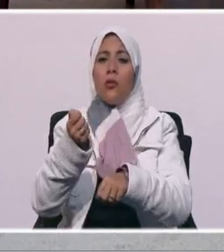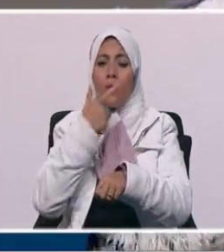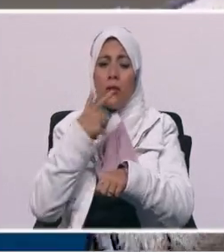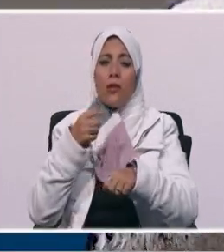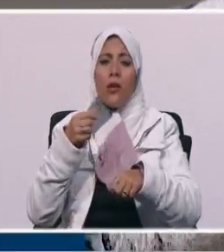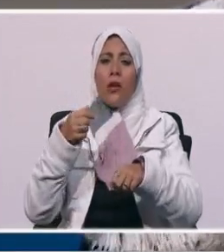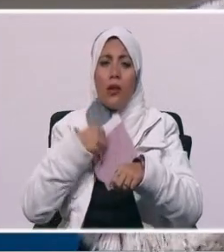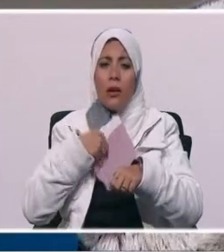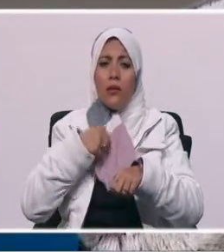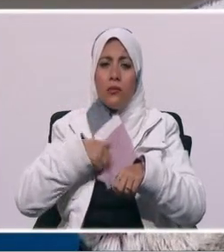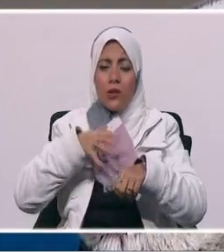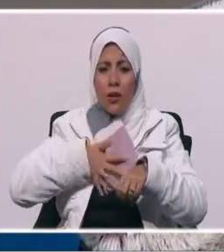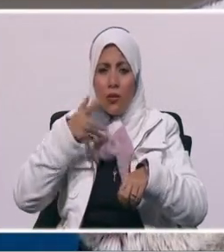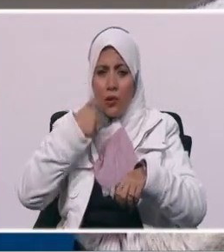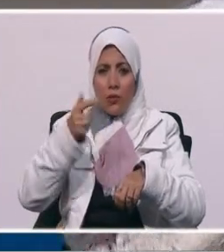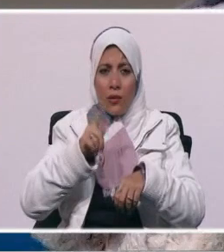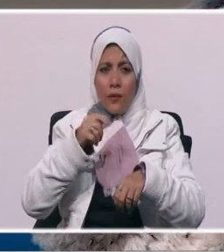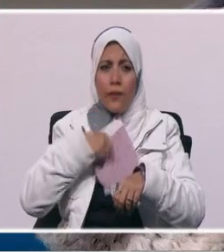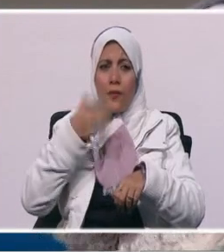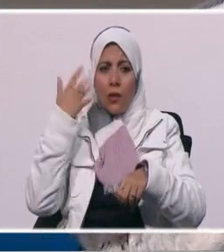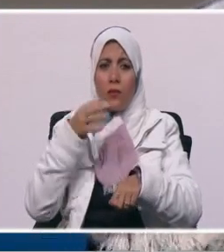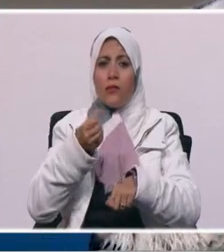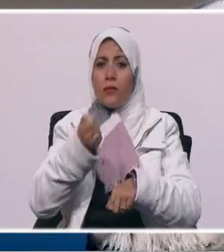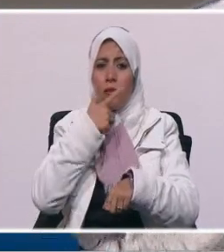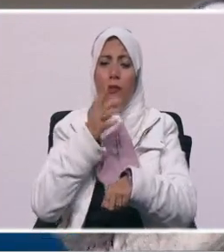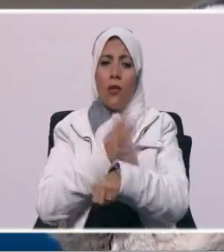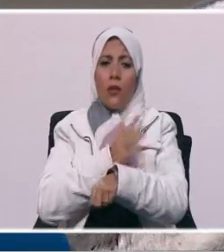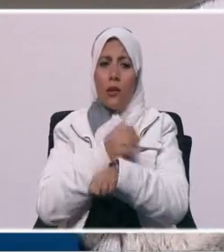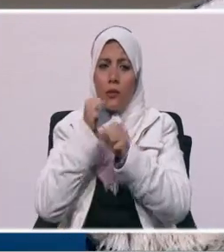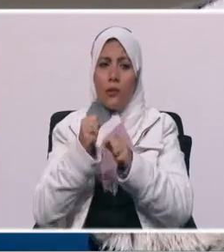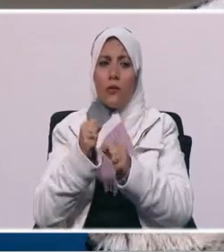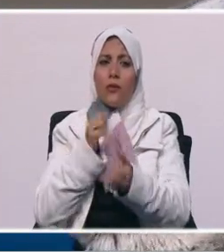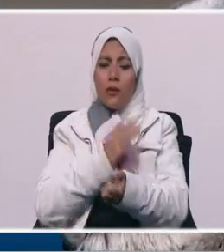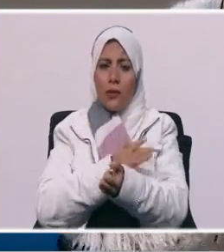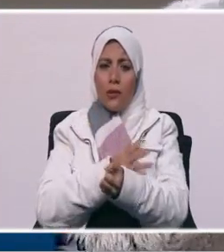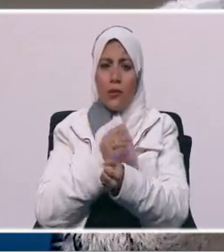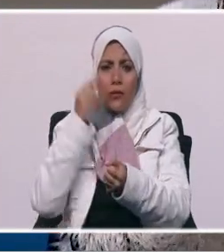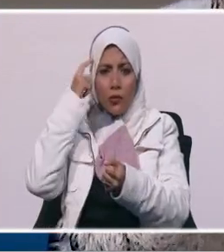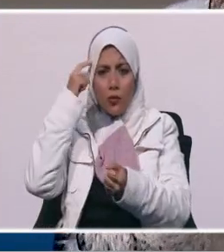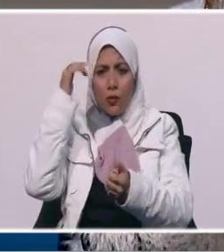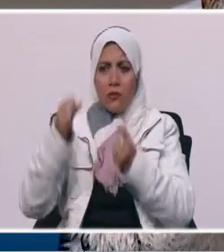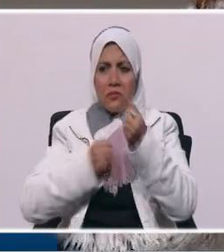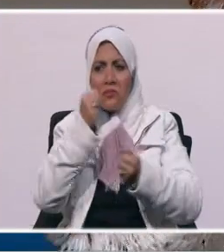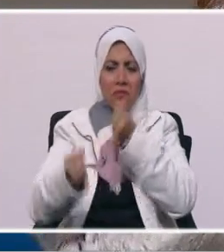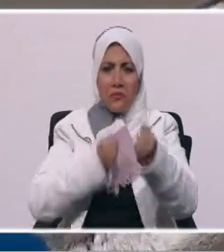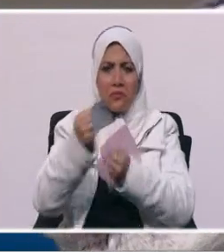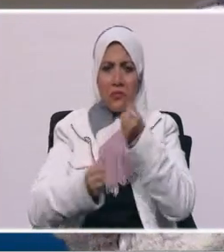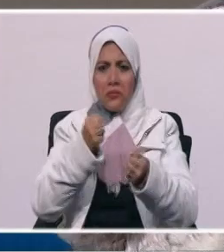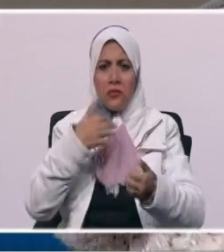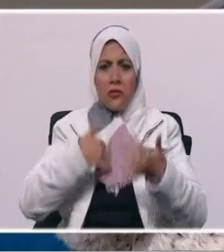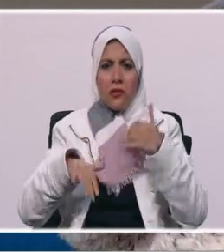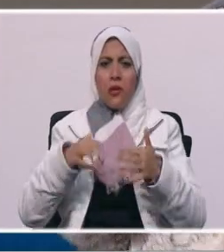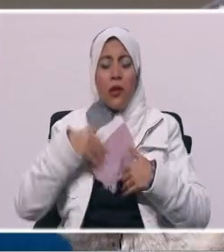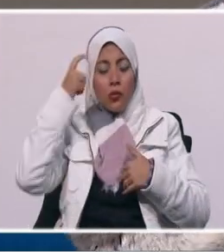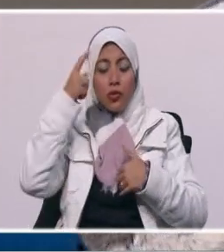دي. انا تعالجت من سوكات بكل هدوء، صراعات نفسيه مع نفسي، ما كنتش عارفه امتى